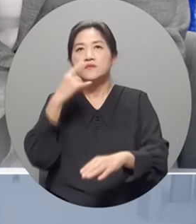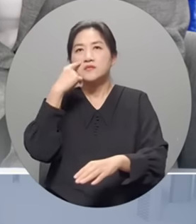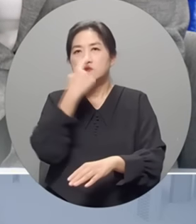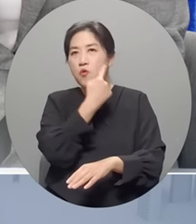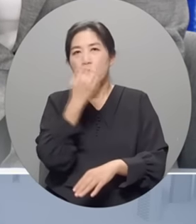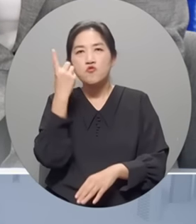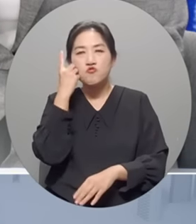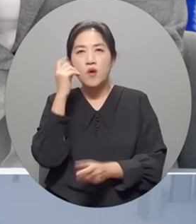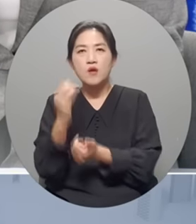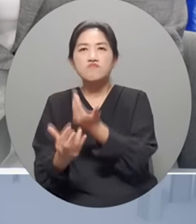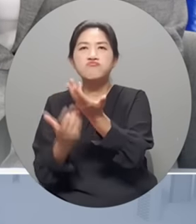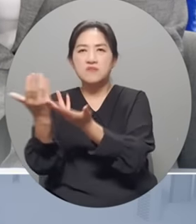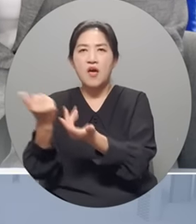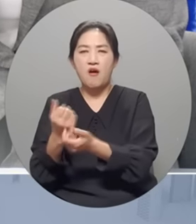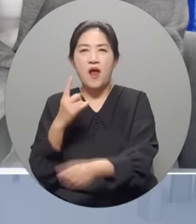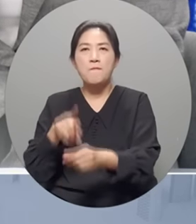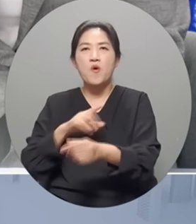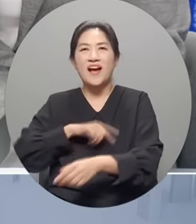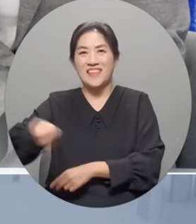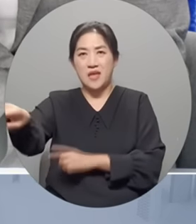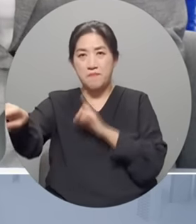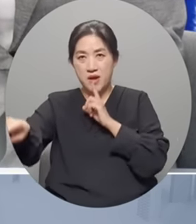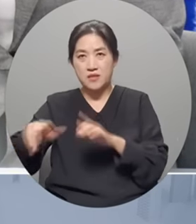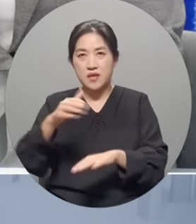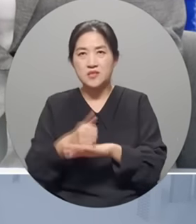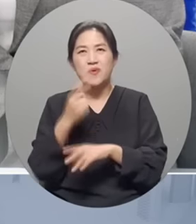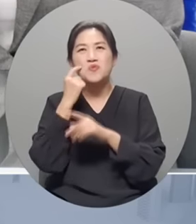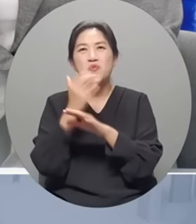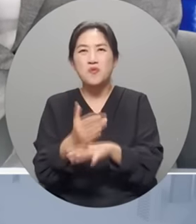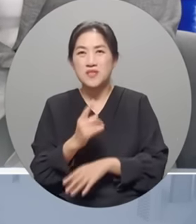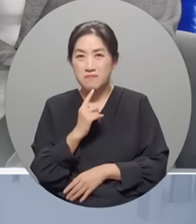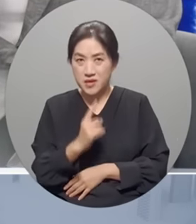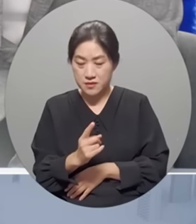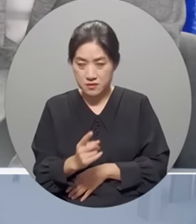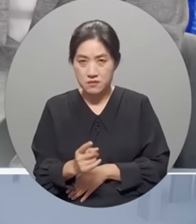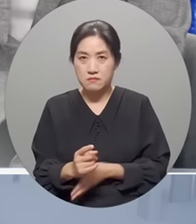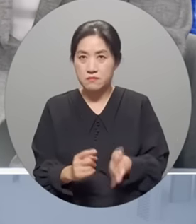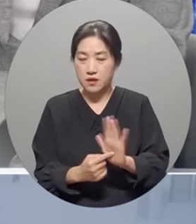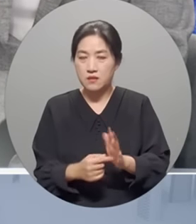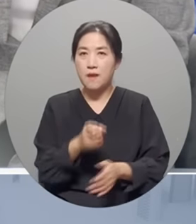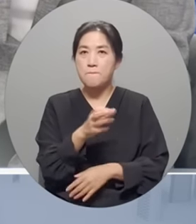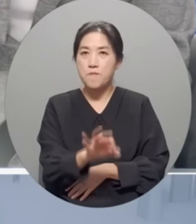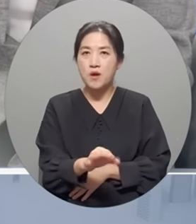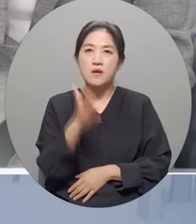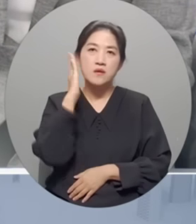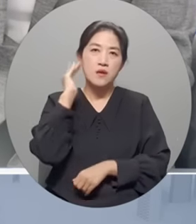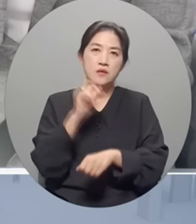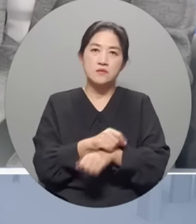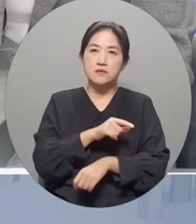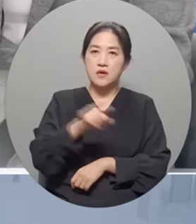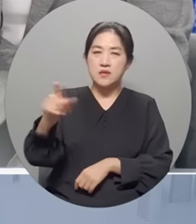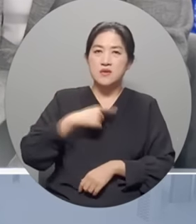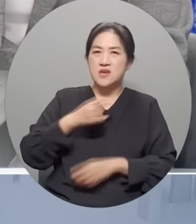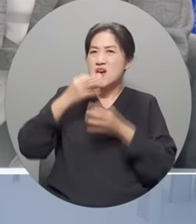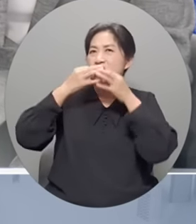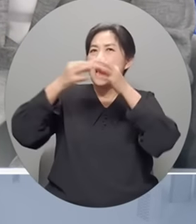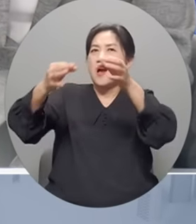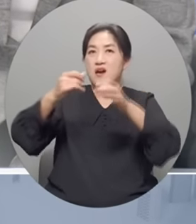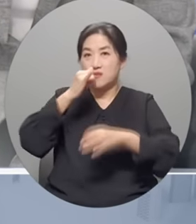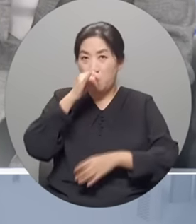이 휴대폰을 불태우러 가겠다는 겁니다. 나중에 농담이었다고 말을 했고요. 네. 앞서 명 씨는 대통령실을 향해 큰 소리를